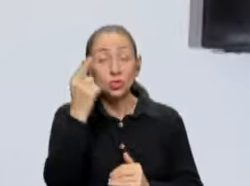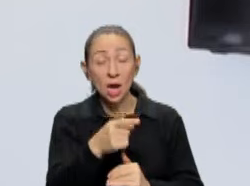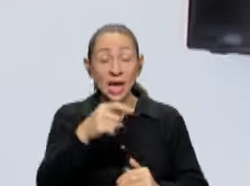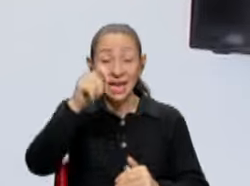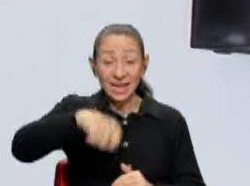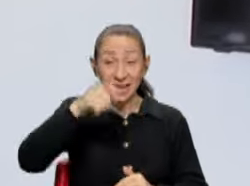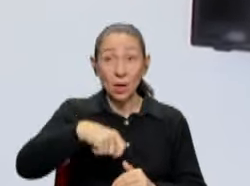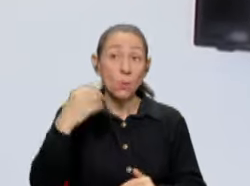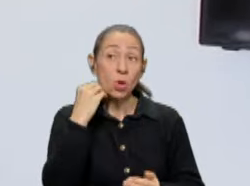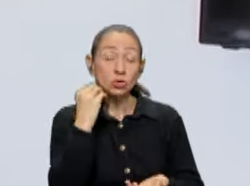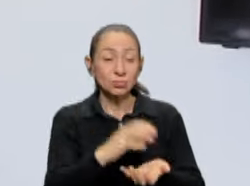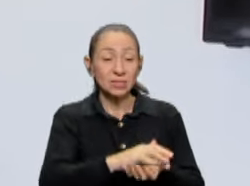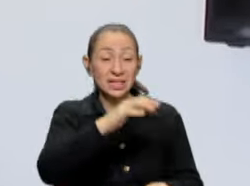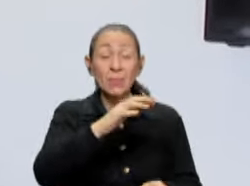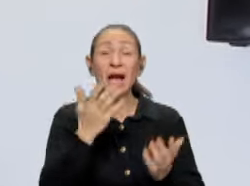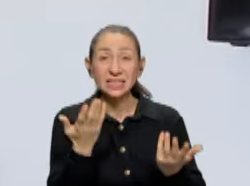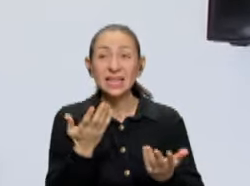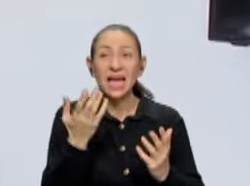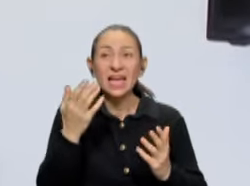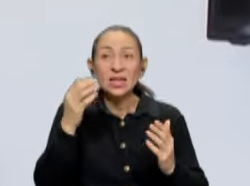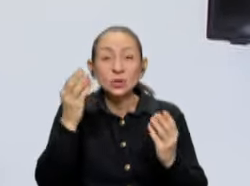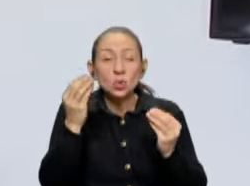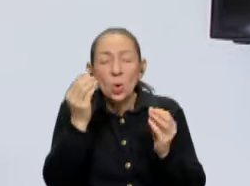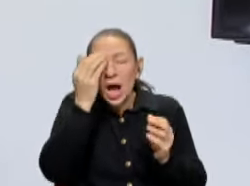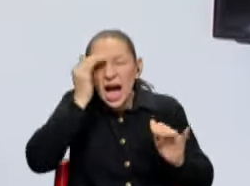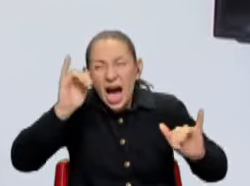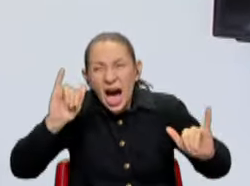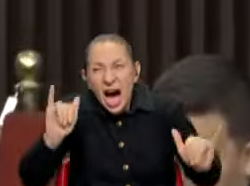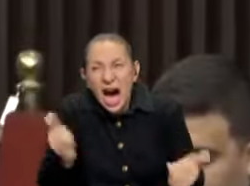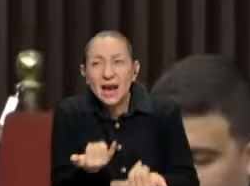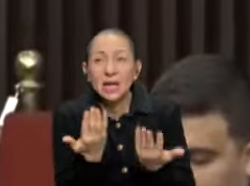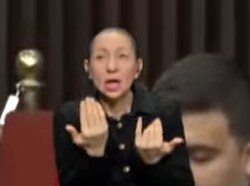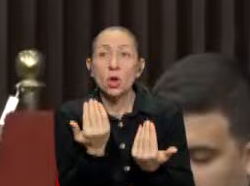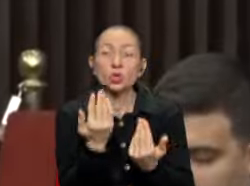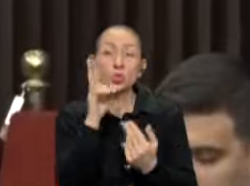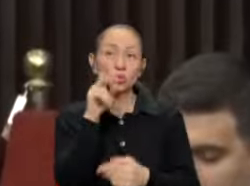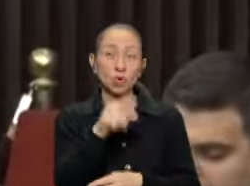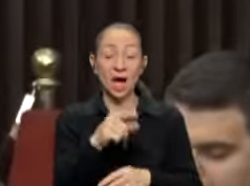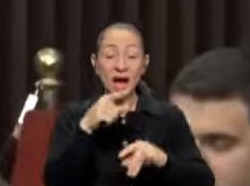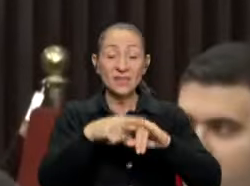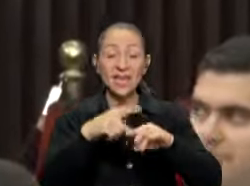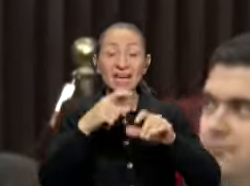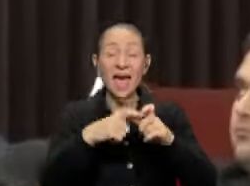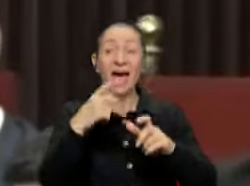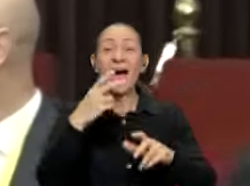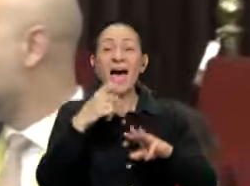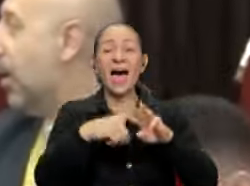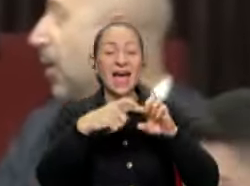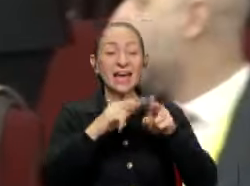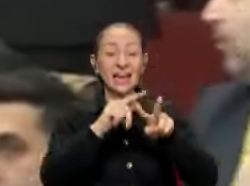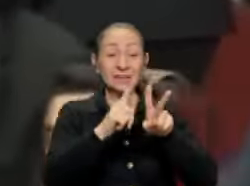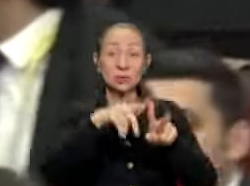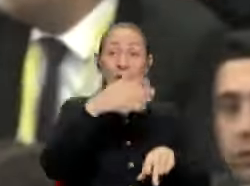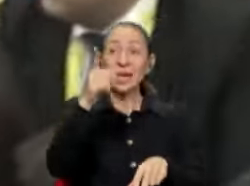kartına borç biriktirmek aslında derinleşen bir yoksulluğun sonucu Hafize Gaye Erkan'dan sonra koltuğa oturan Fatih